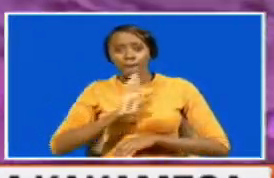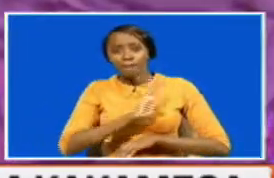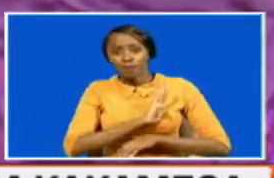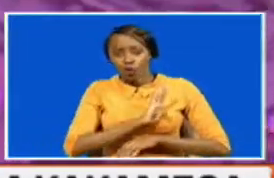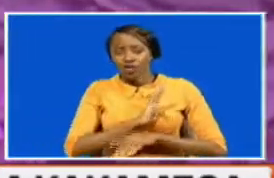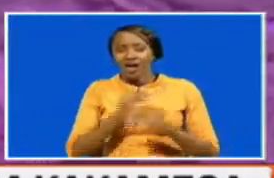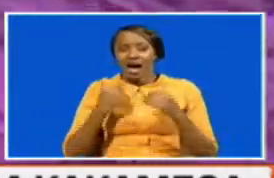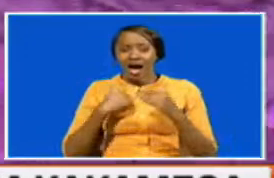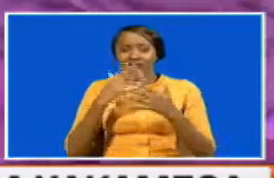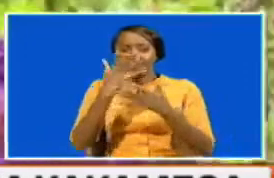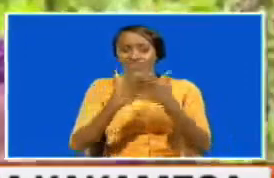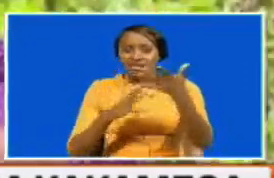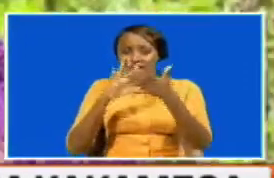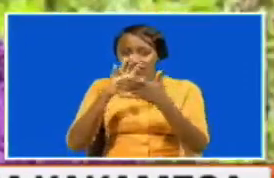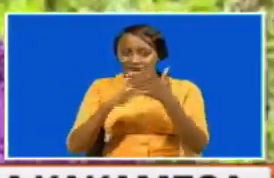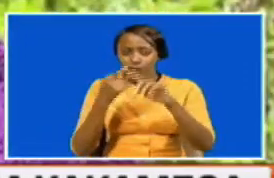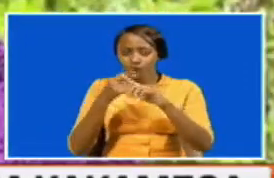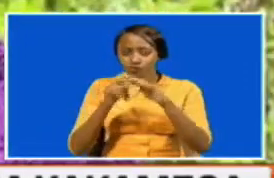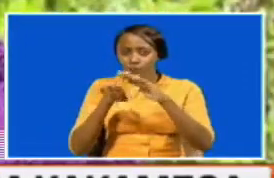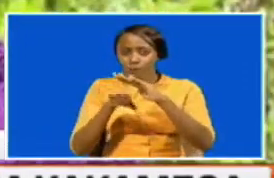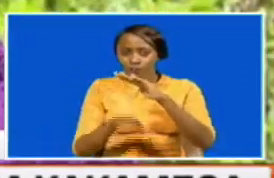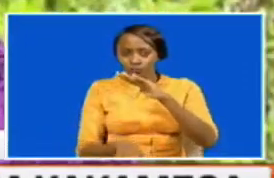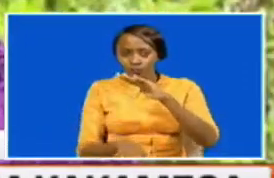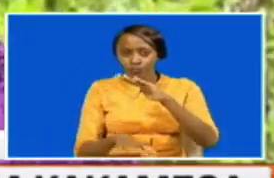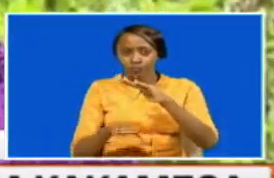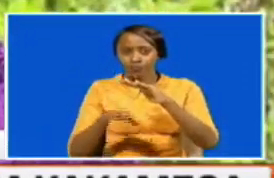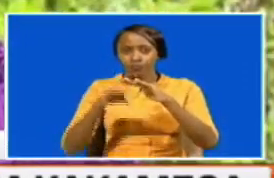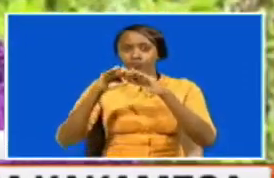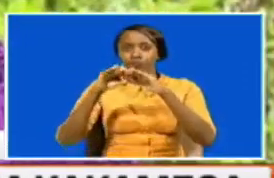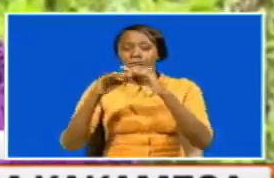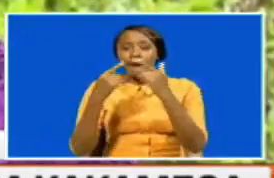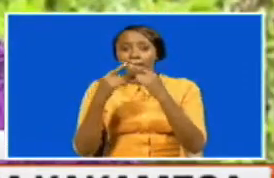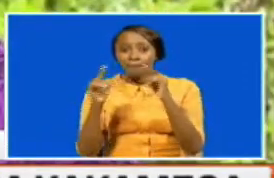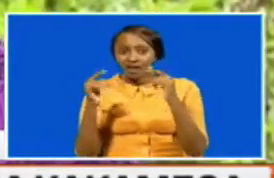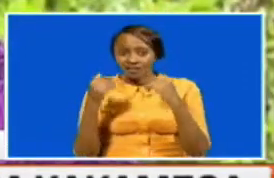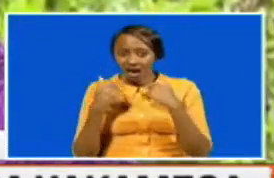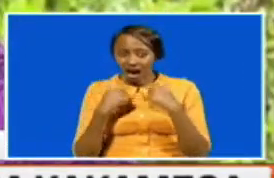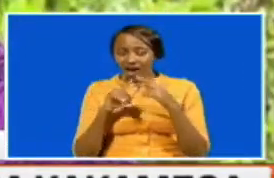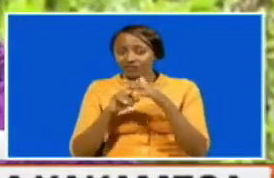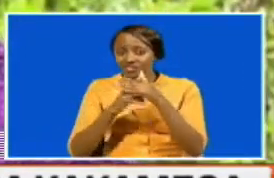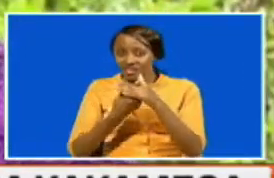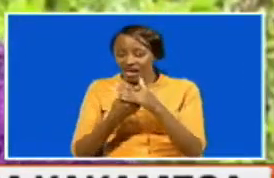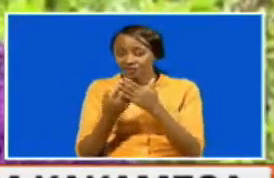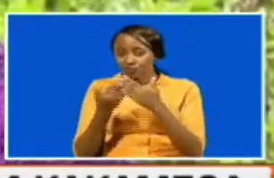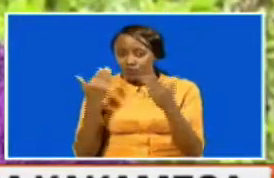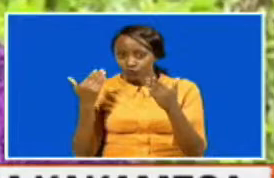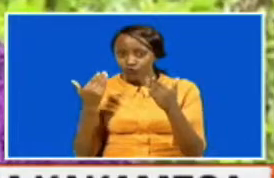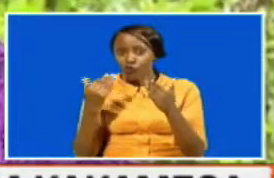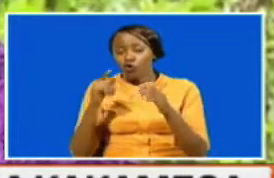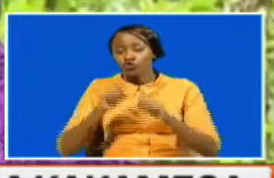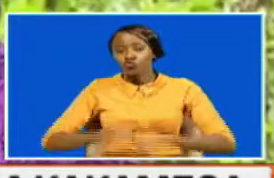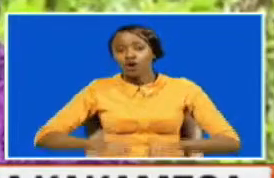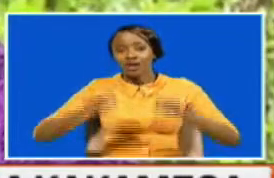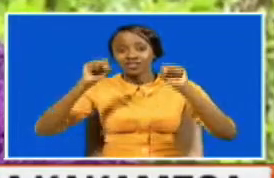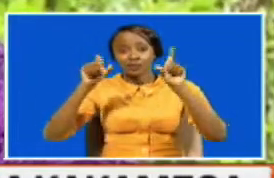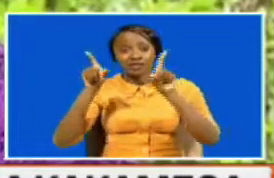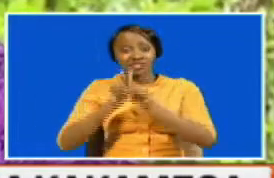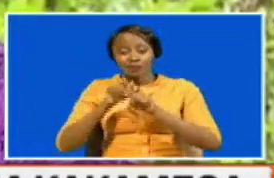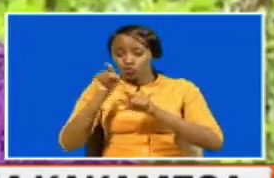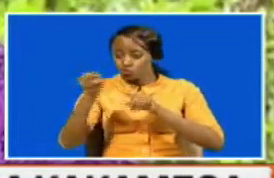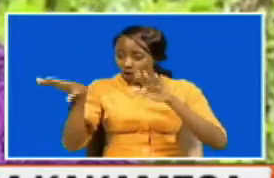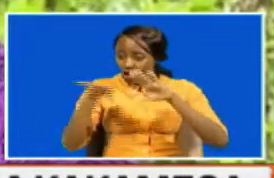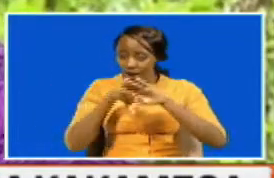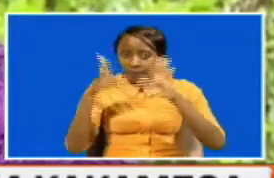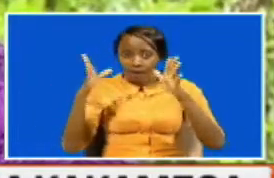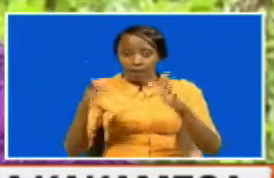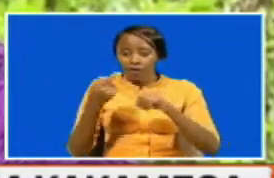grassroots to top. And before you stand as a chairman, first of all, it should be certified that you are a member